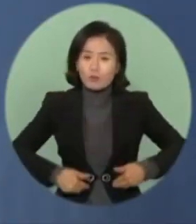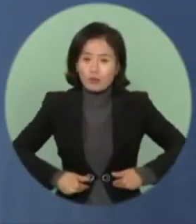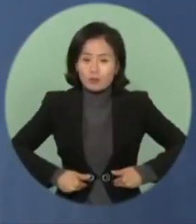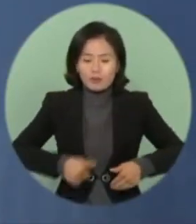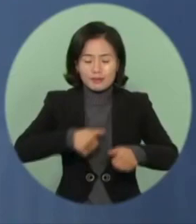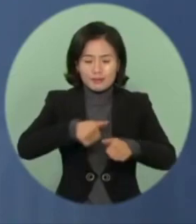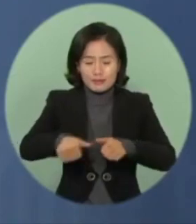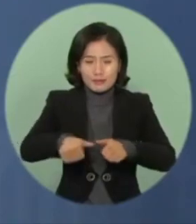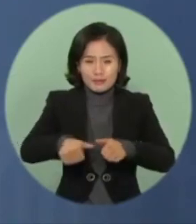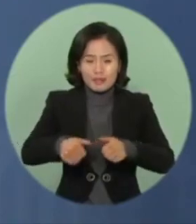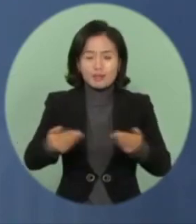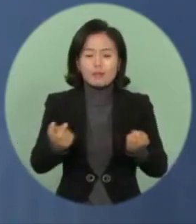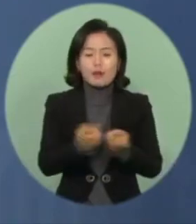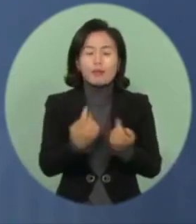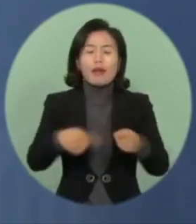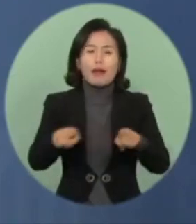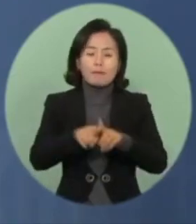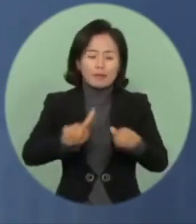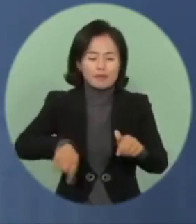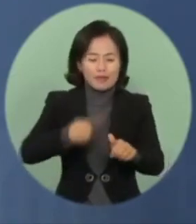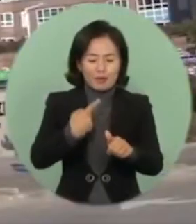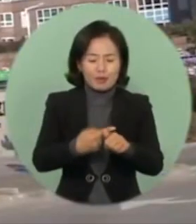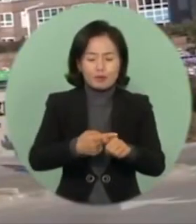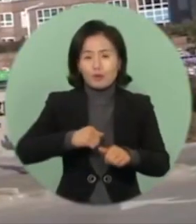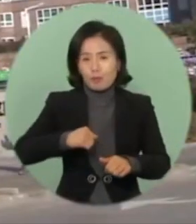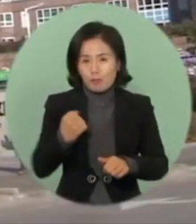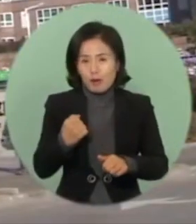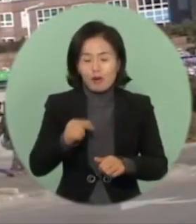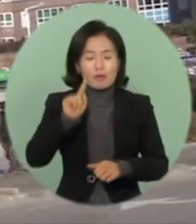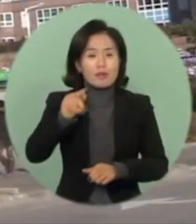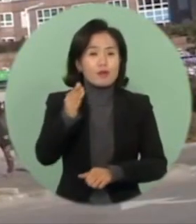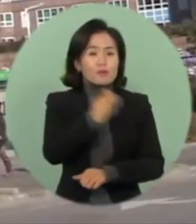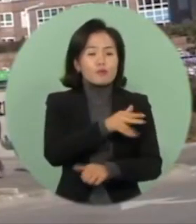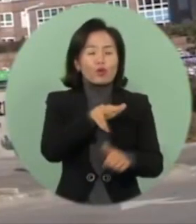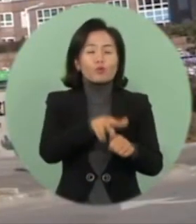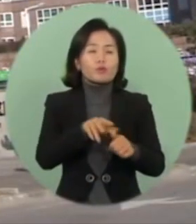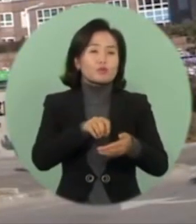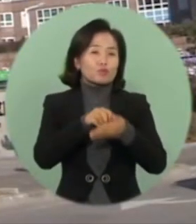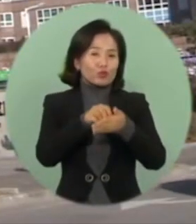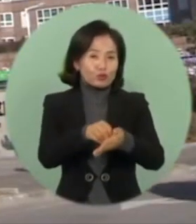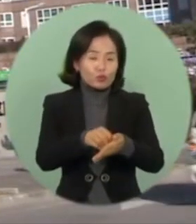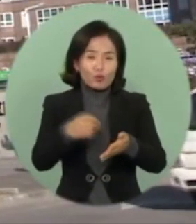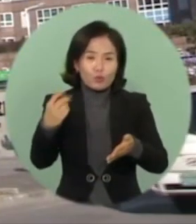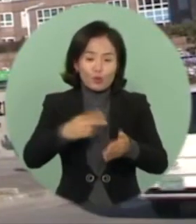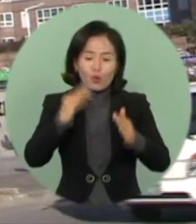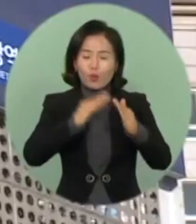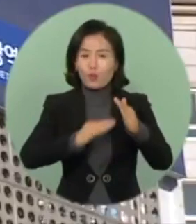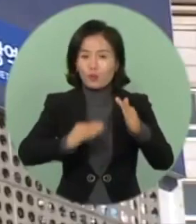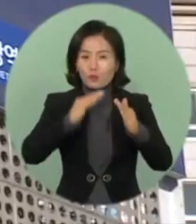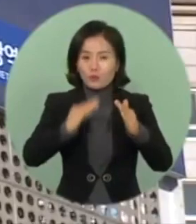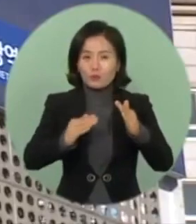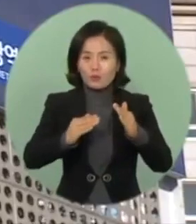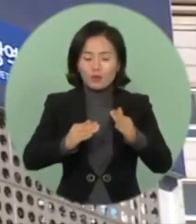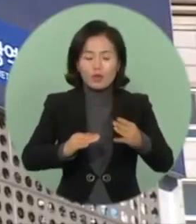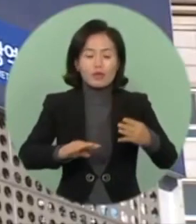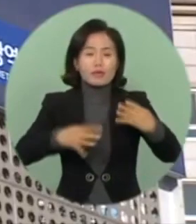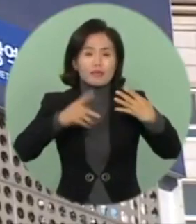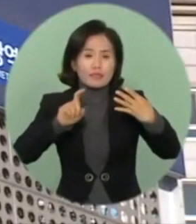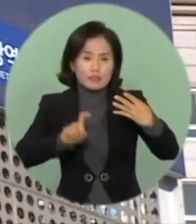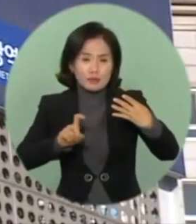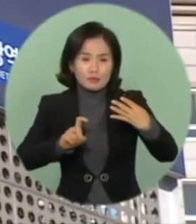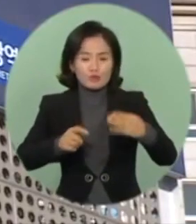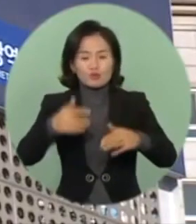승리하는 길에 함께 하겠다며 승복했다 등록과 함께 본격적인 410 총선